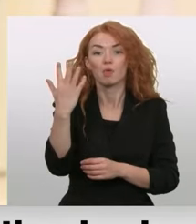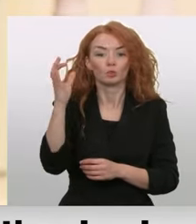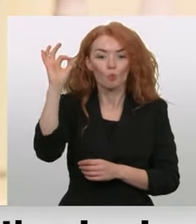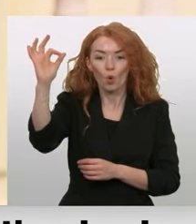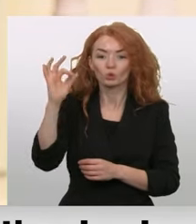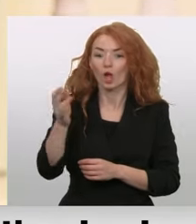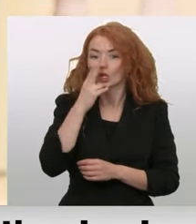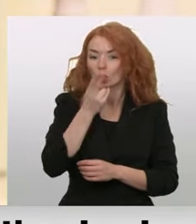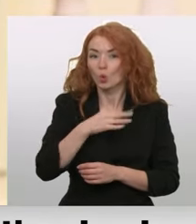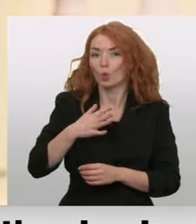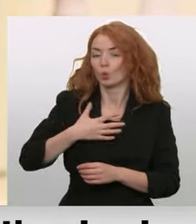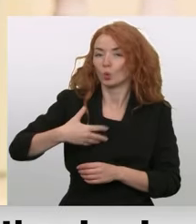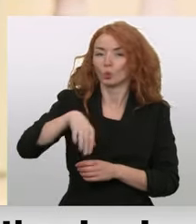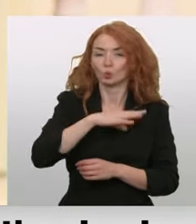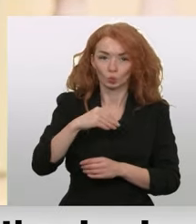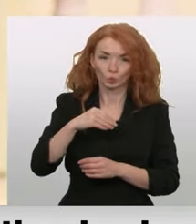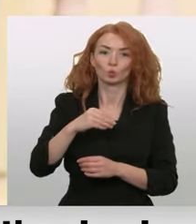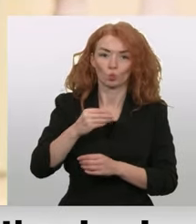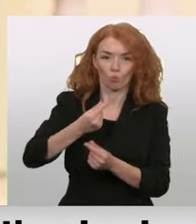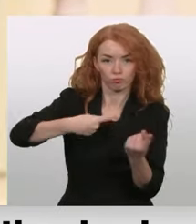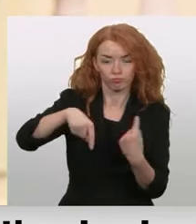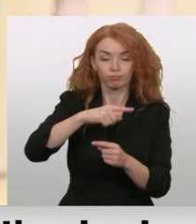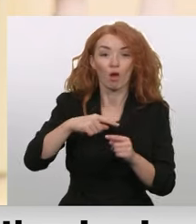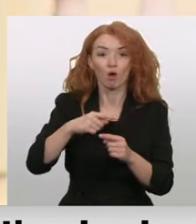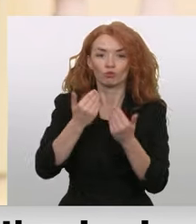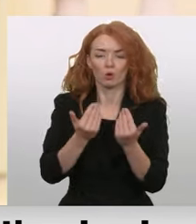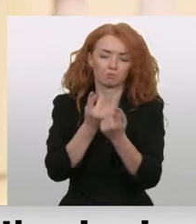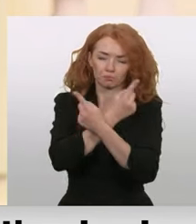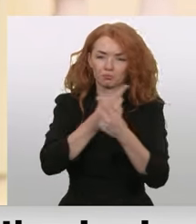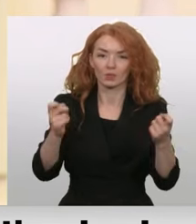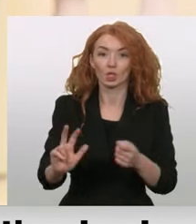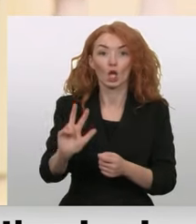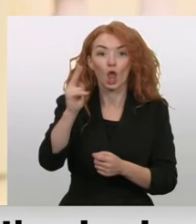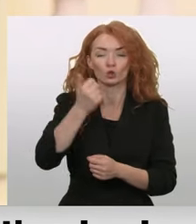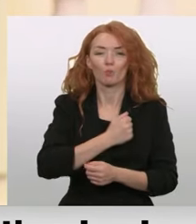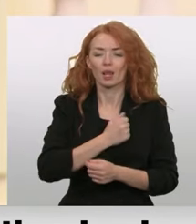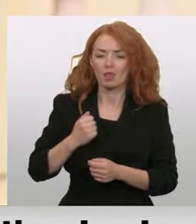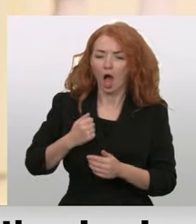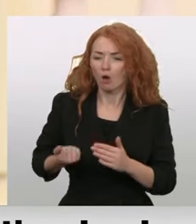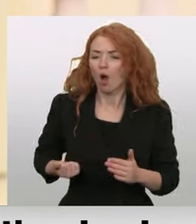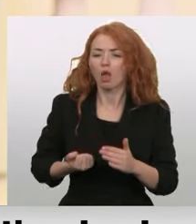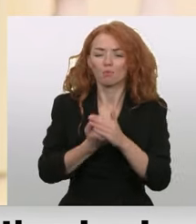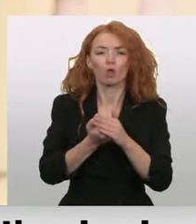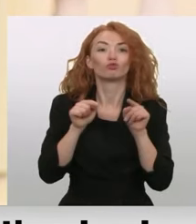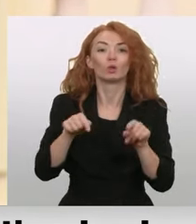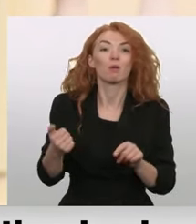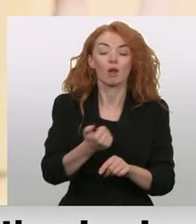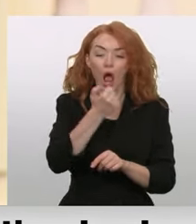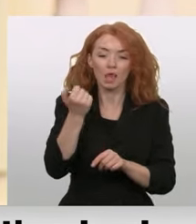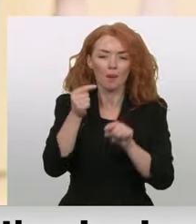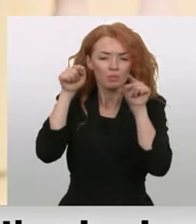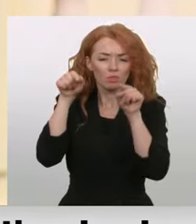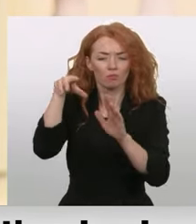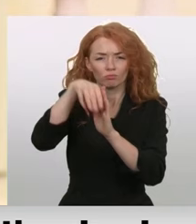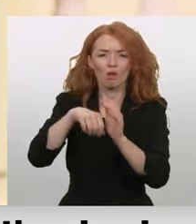0,25% no mūsu iekšzemes koprodukta. Šodien mēs paziņojam par savu trešo militāru atbalsta pakotni šim gadam, un tajā būs